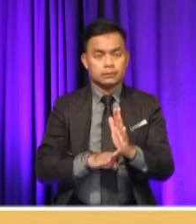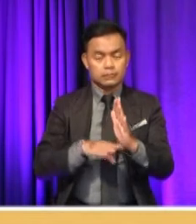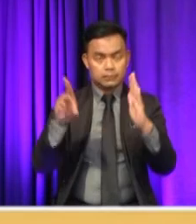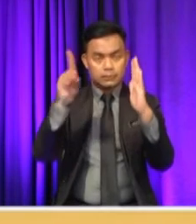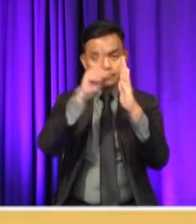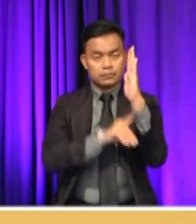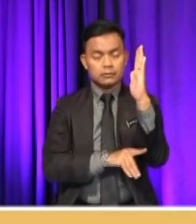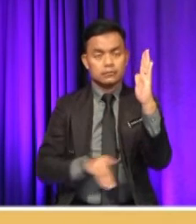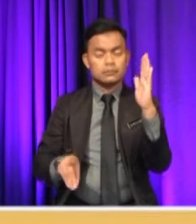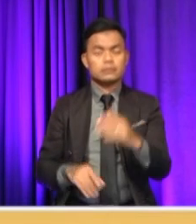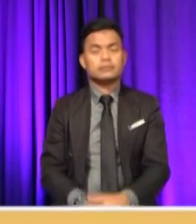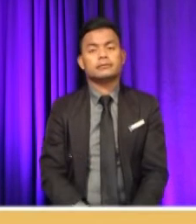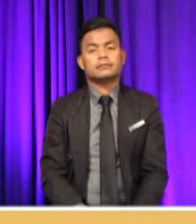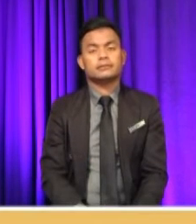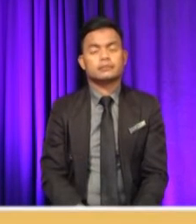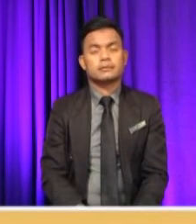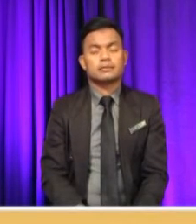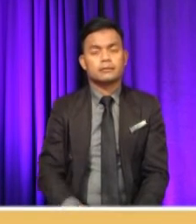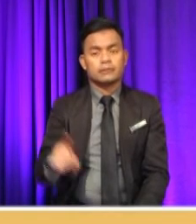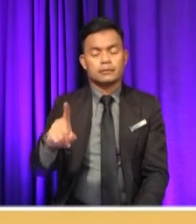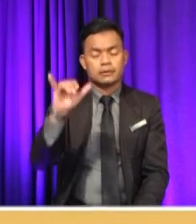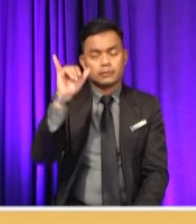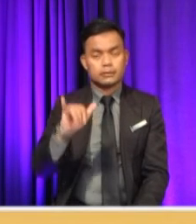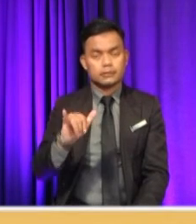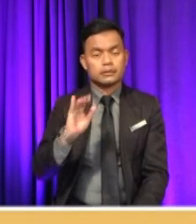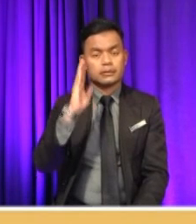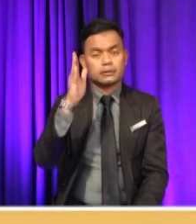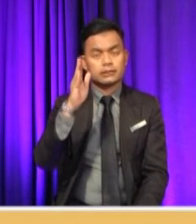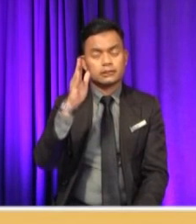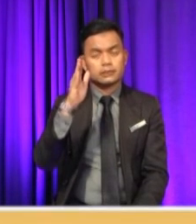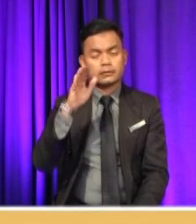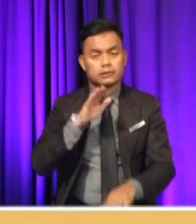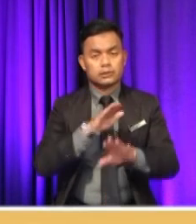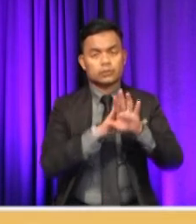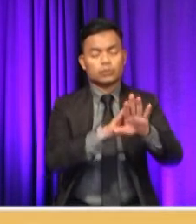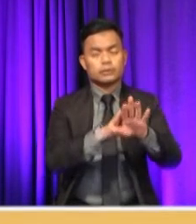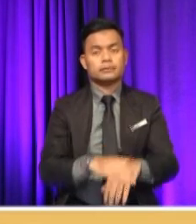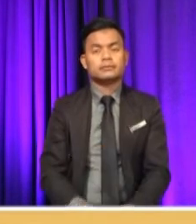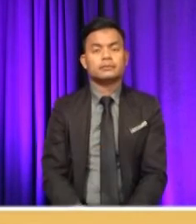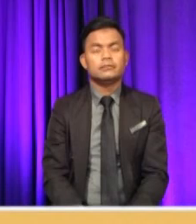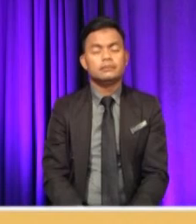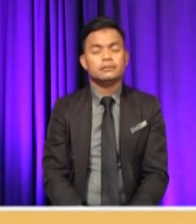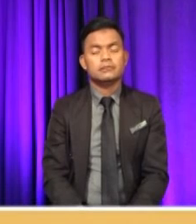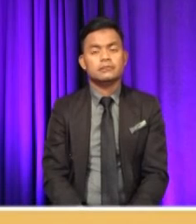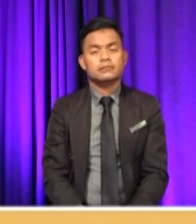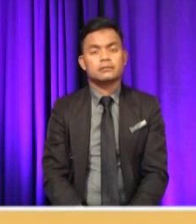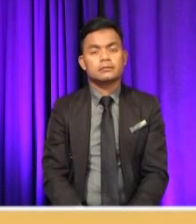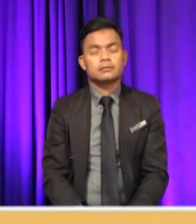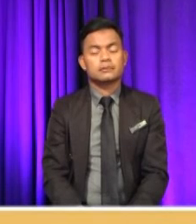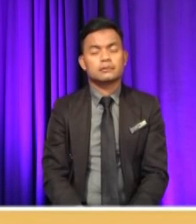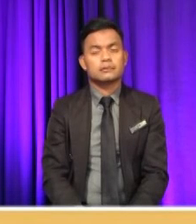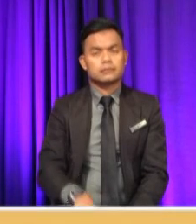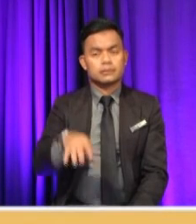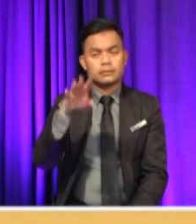kili, tentukan sistem manakah yang akan menolak produk. B, nyatakan 4 kelebihan sistem pneumatik